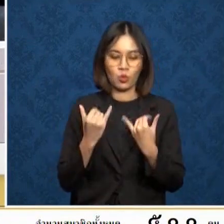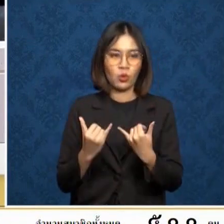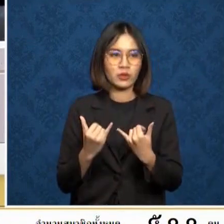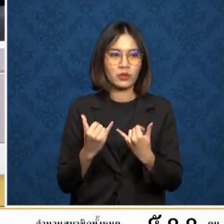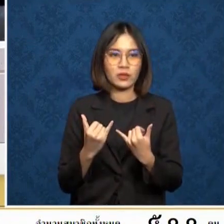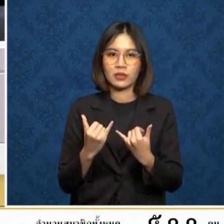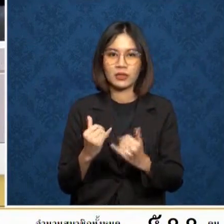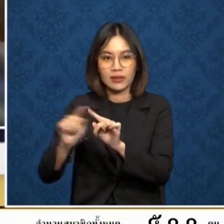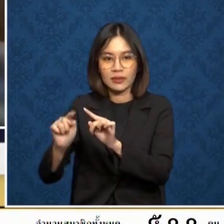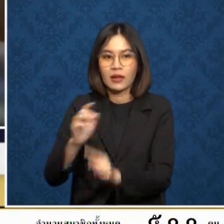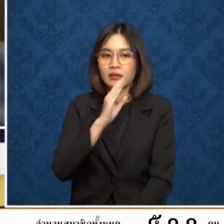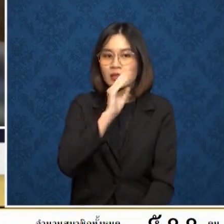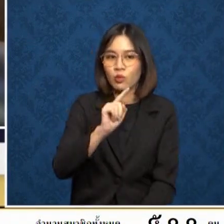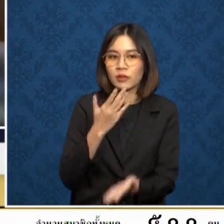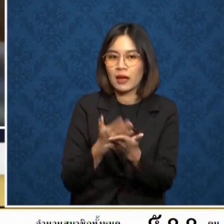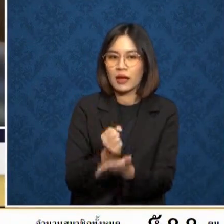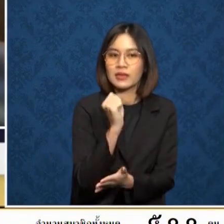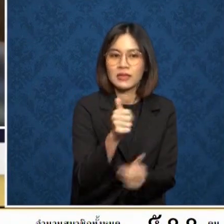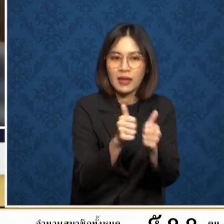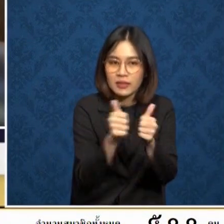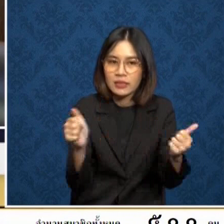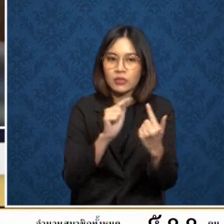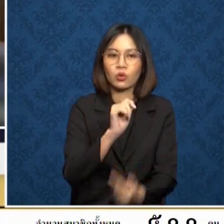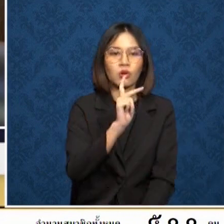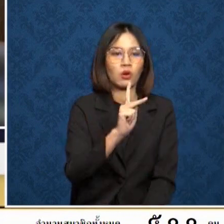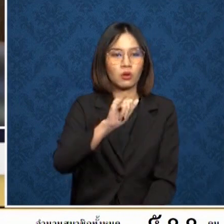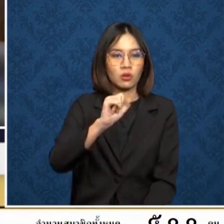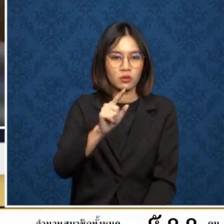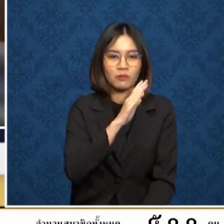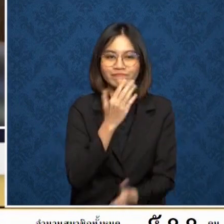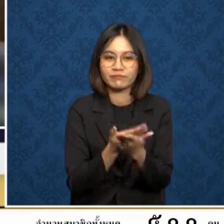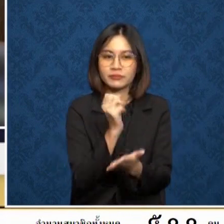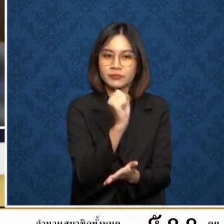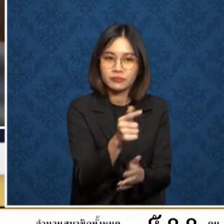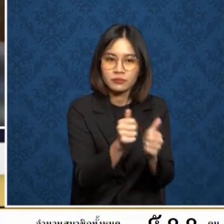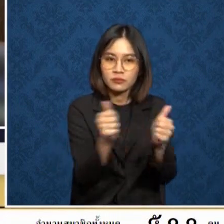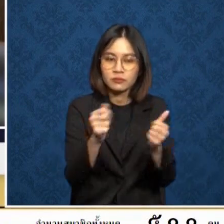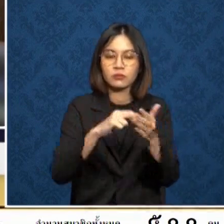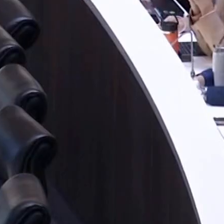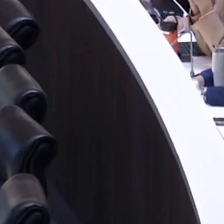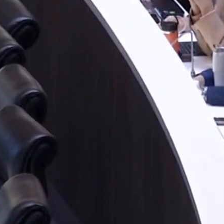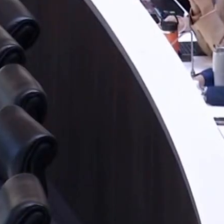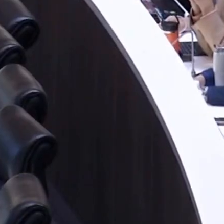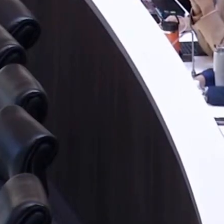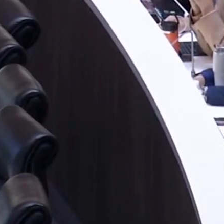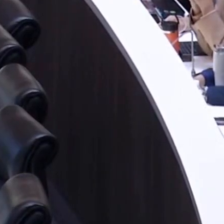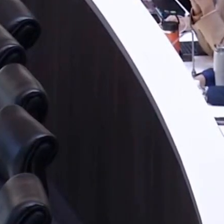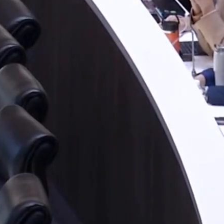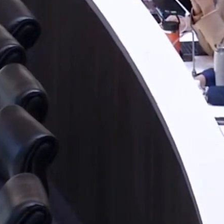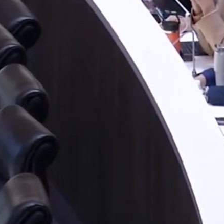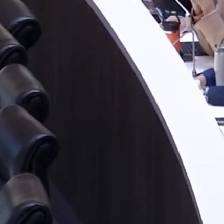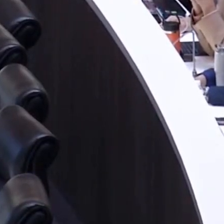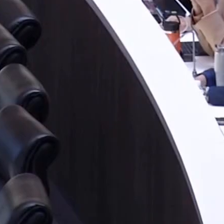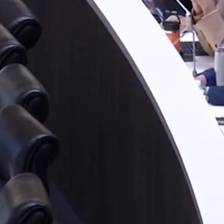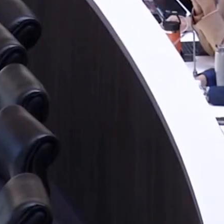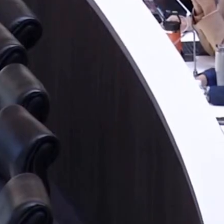จัดการเงินที่เหลือของกองทุนและเงินที่ได้รับการคืนมาจากผู้กู้สามารถบริหารจัดการเงินเพื่อรับเงินเพิ่มเติมอีก 800ล้าน